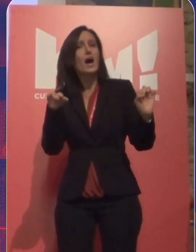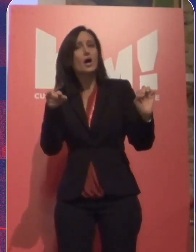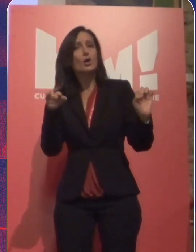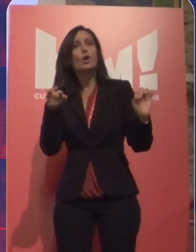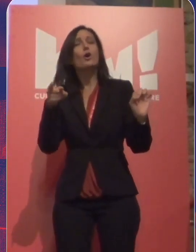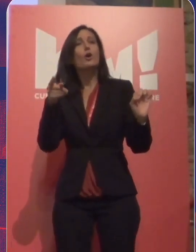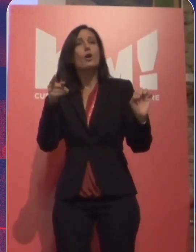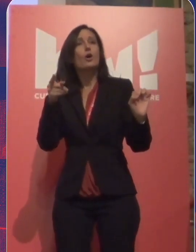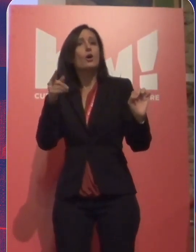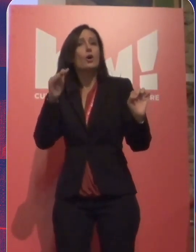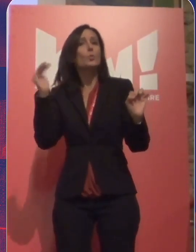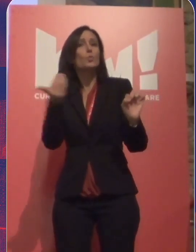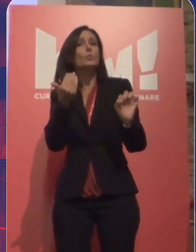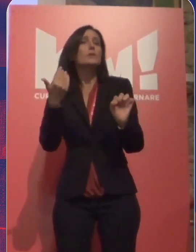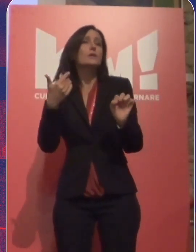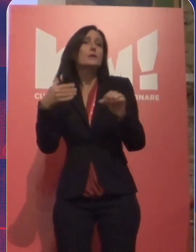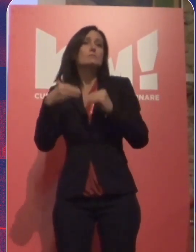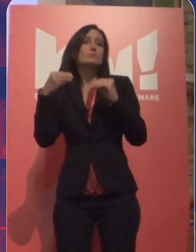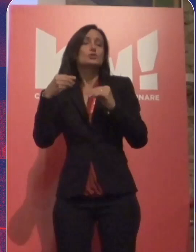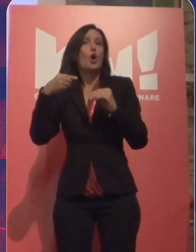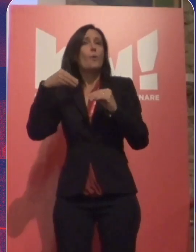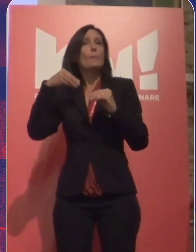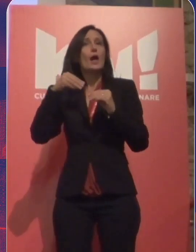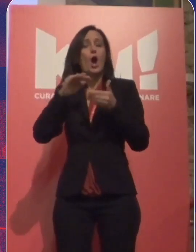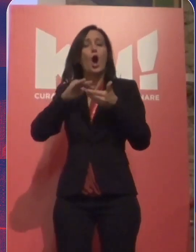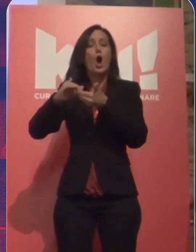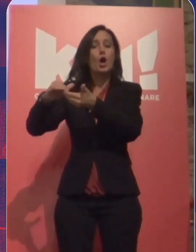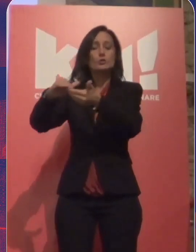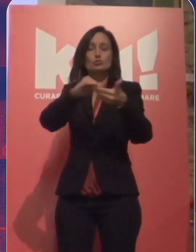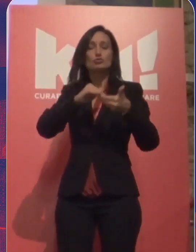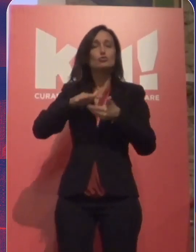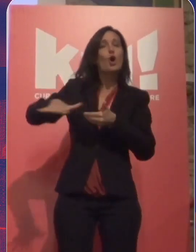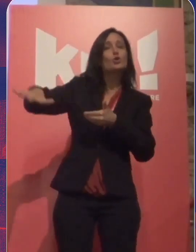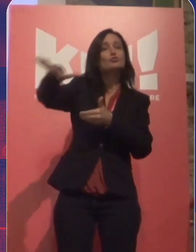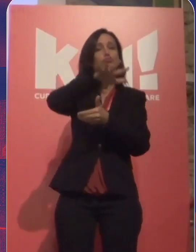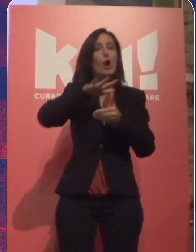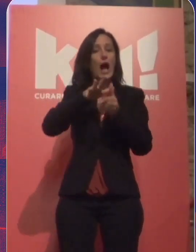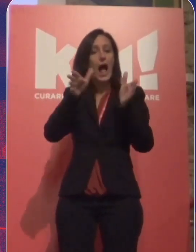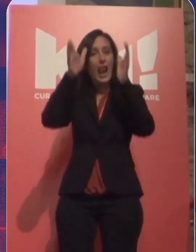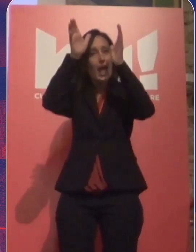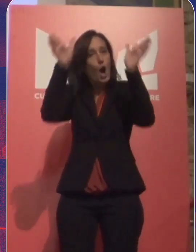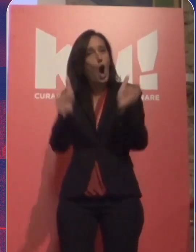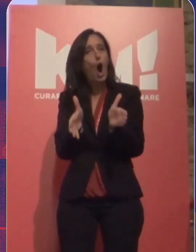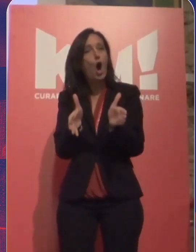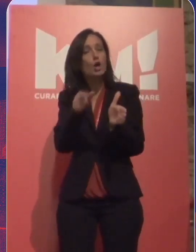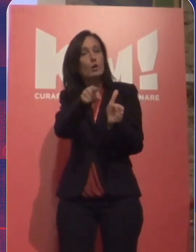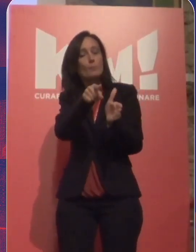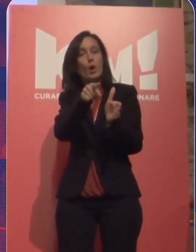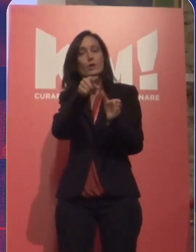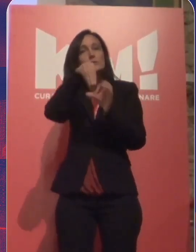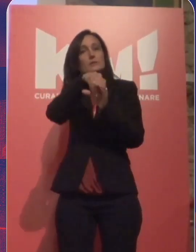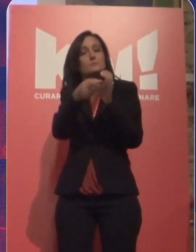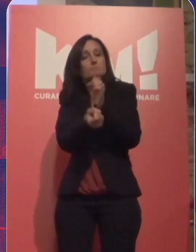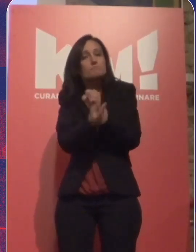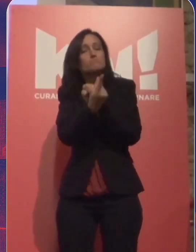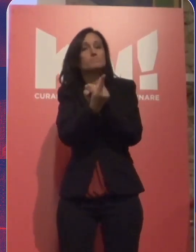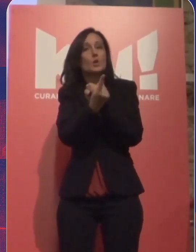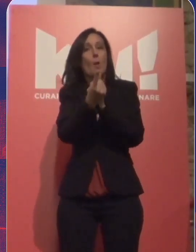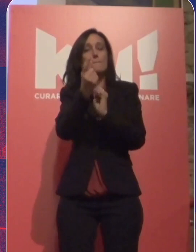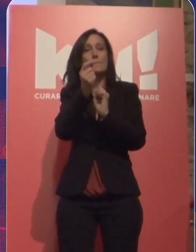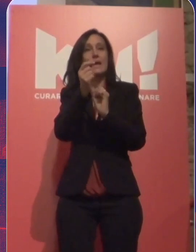immunizzazione che si è generata nel corpo sociale nei confronti diciamo così della ingovernabilità